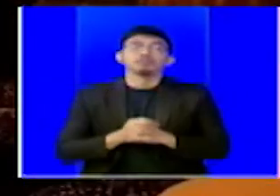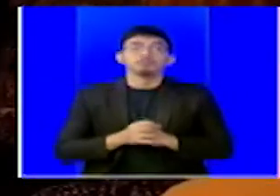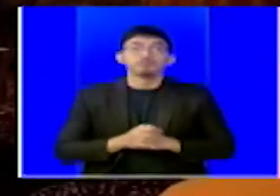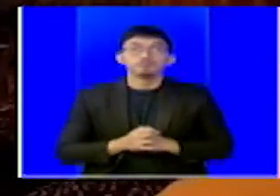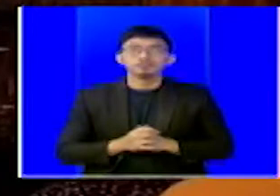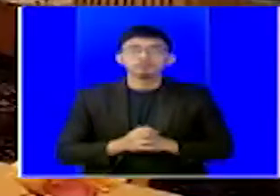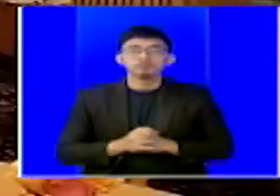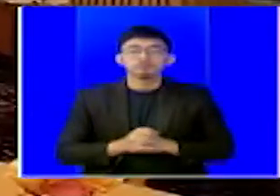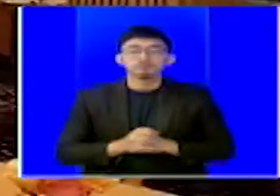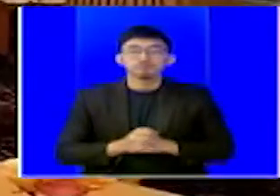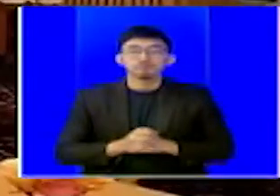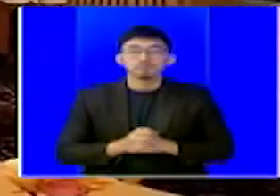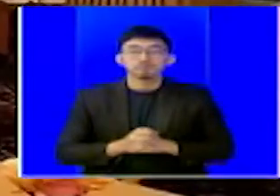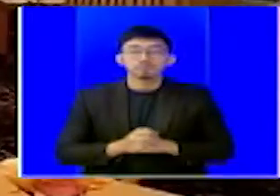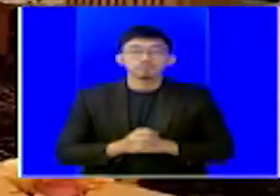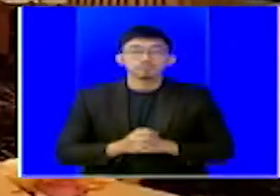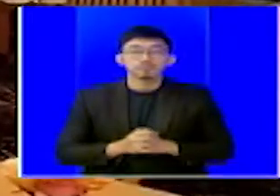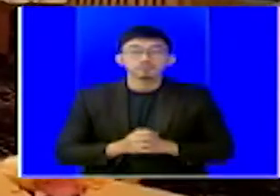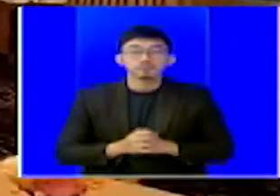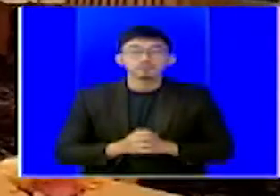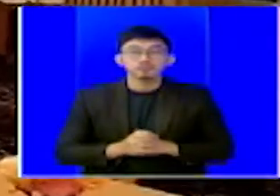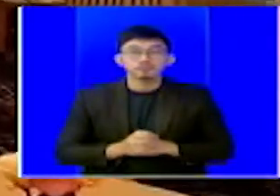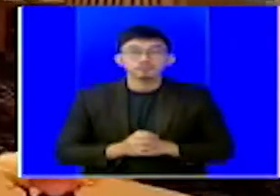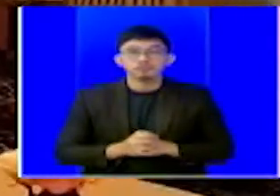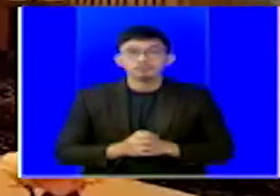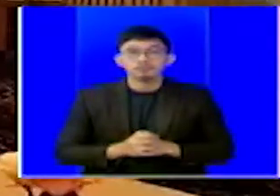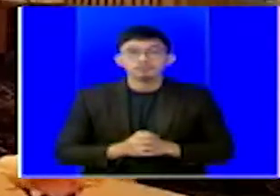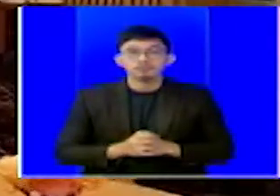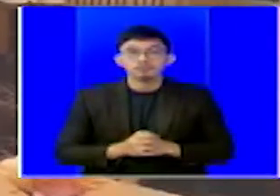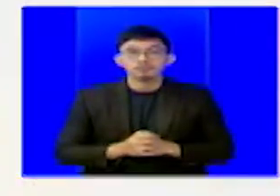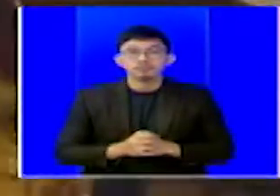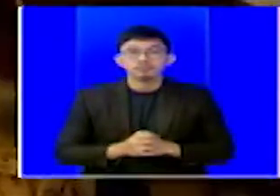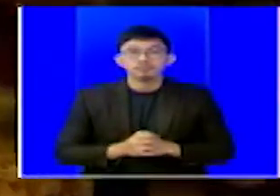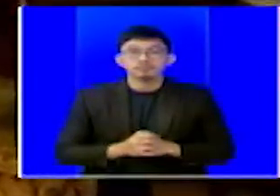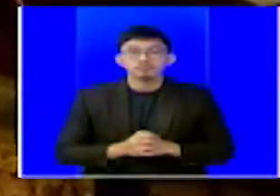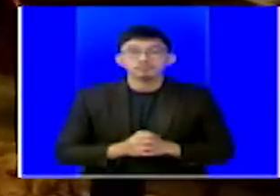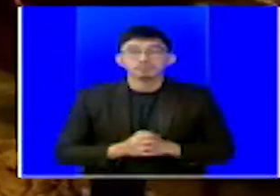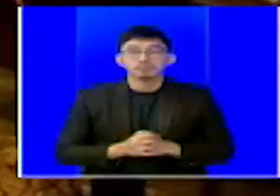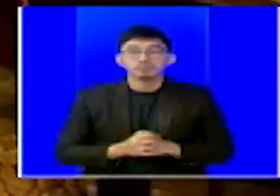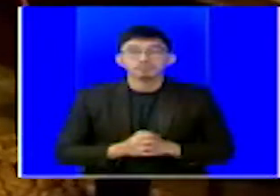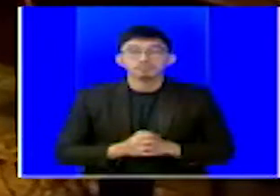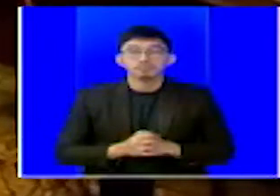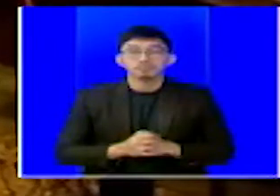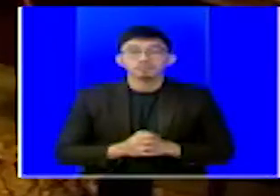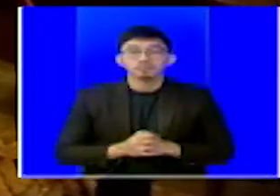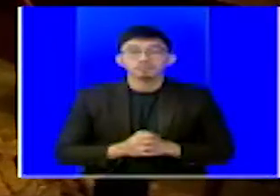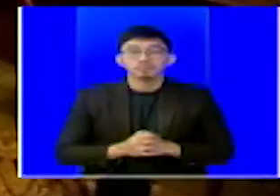menyampaikan pidato, Bambang juga berdialog secara virtual dengan Dai Kondang Abdullah Gimnastiar atau AA